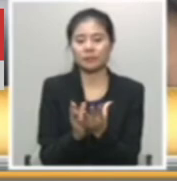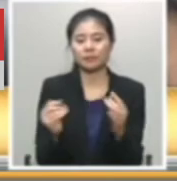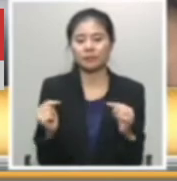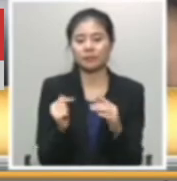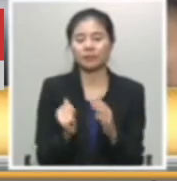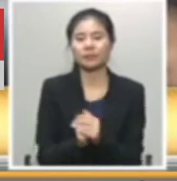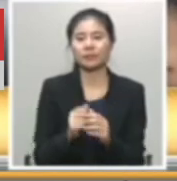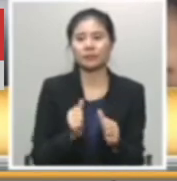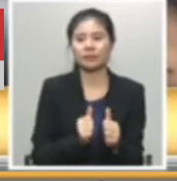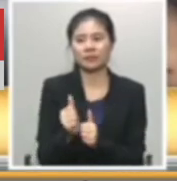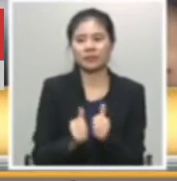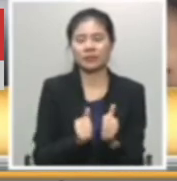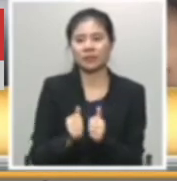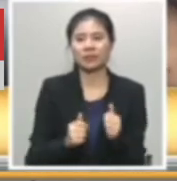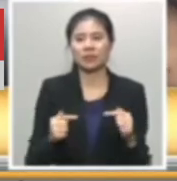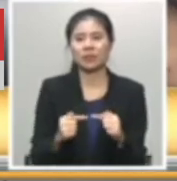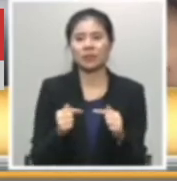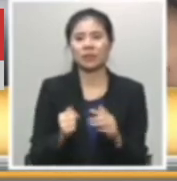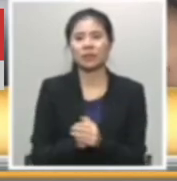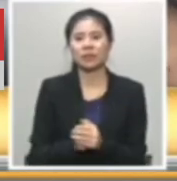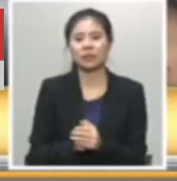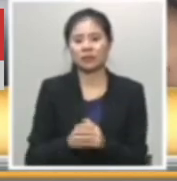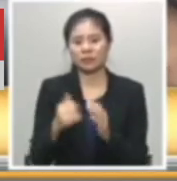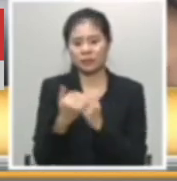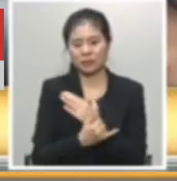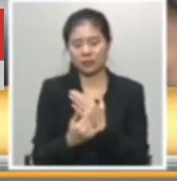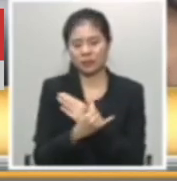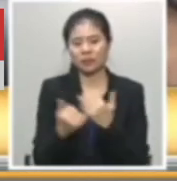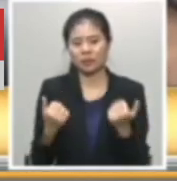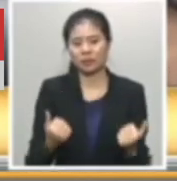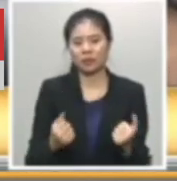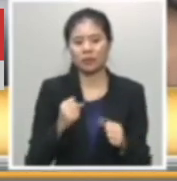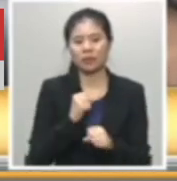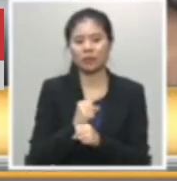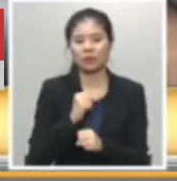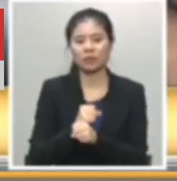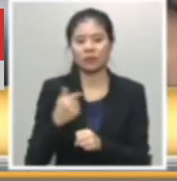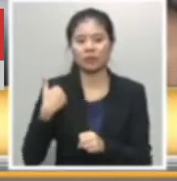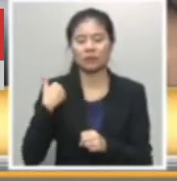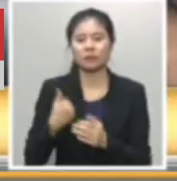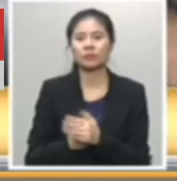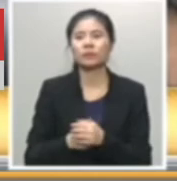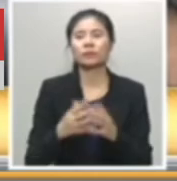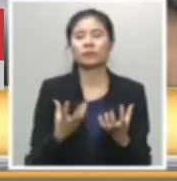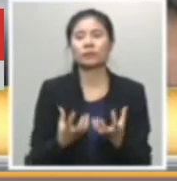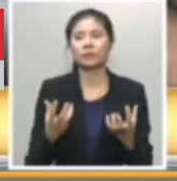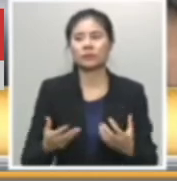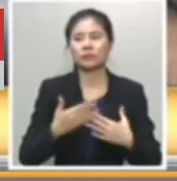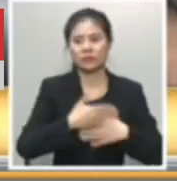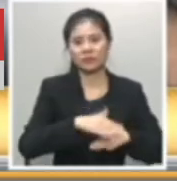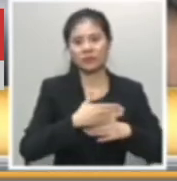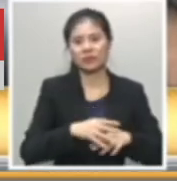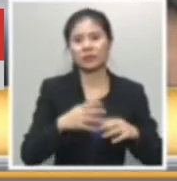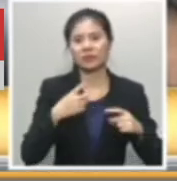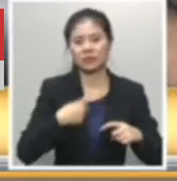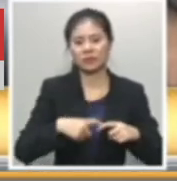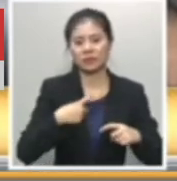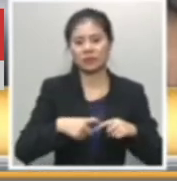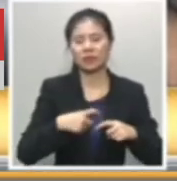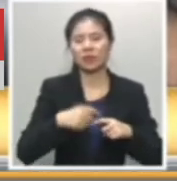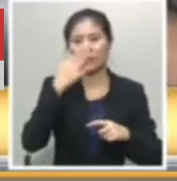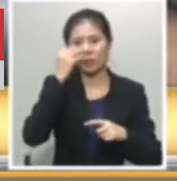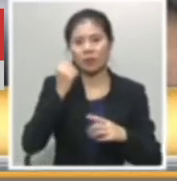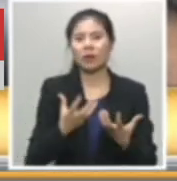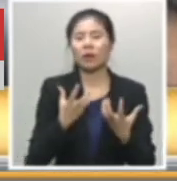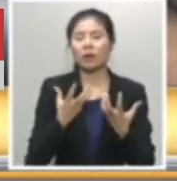ต่อความสามารถในการแข่งขันของผู้ผลิตในประเทศนี้นะครับเพราะนั้นการส่งออกก็จะยากขึ้นเพราะสินค้าไท